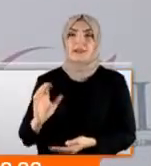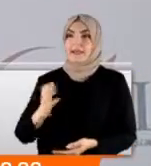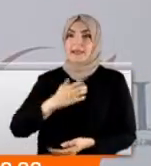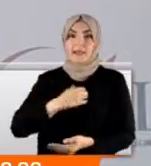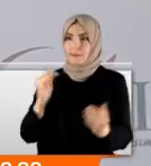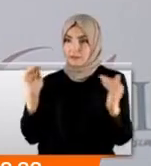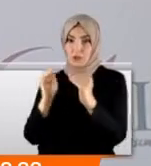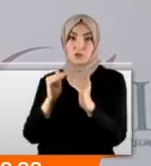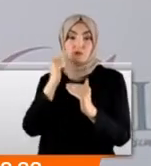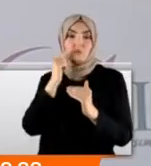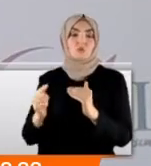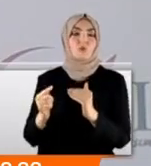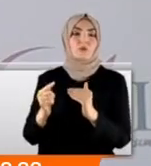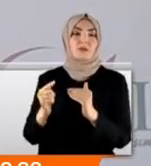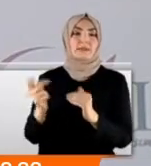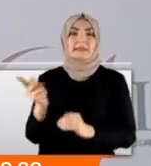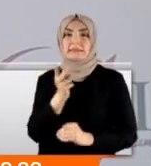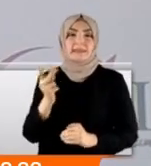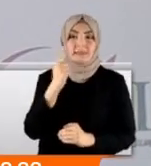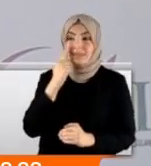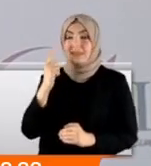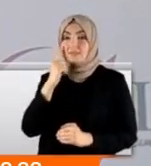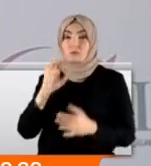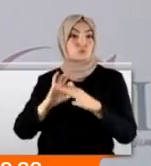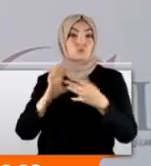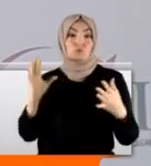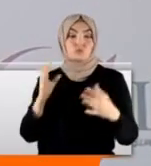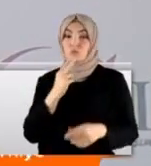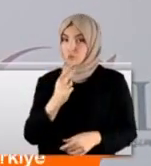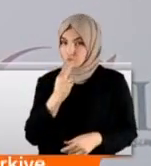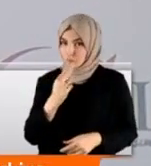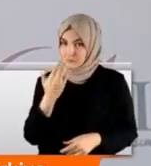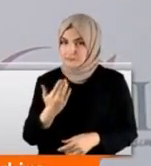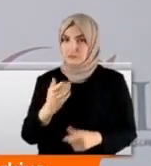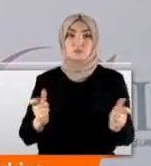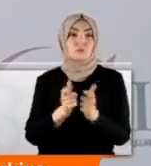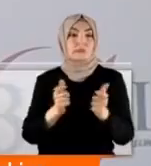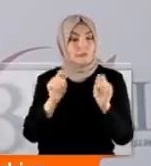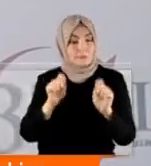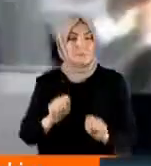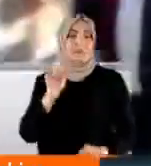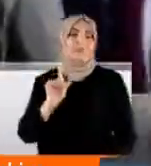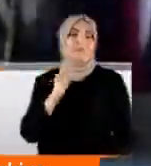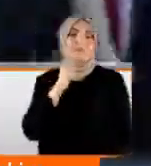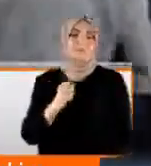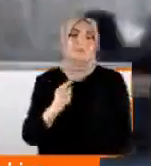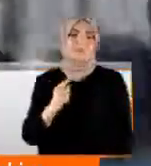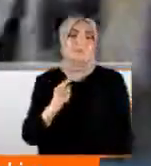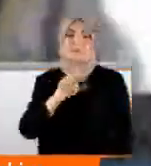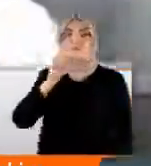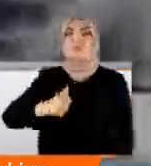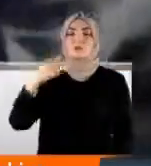temelinde iki devletli bir çözümün konuşulması ve müzakere edilmesi gerekiyor. Erdoğan,